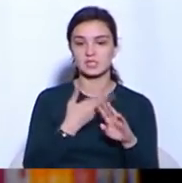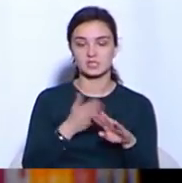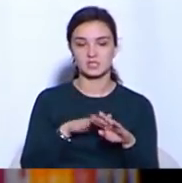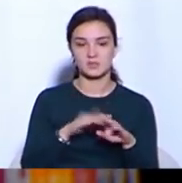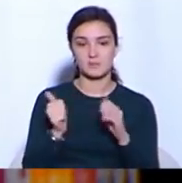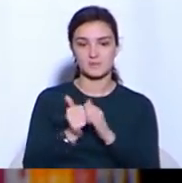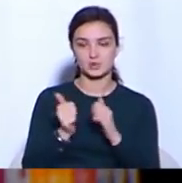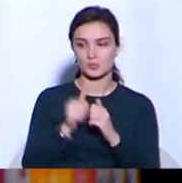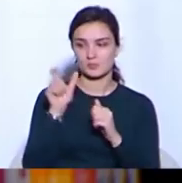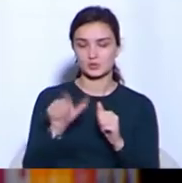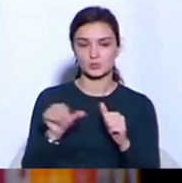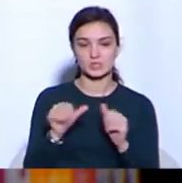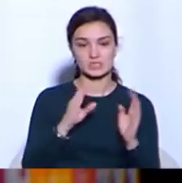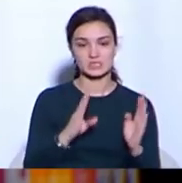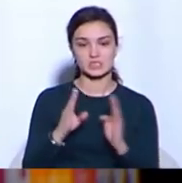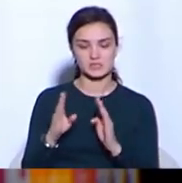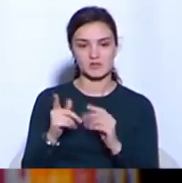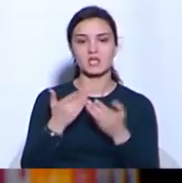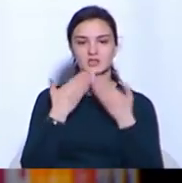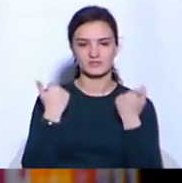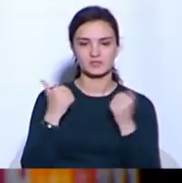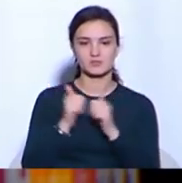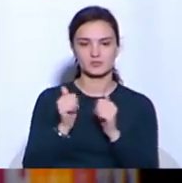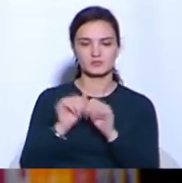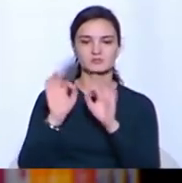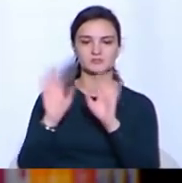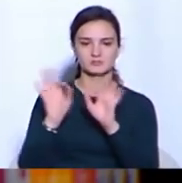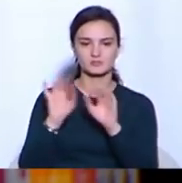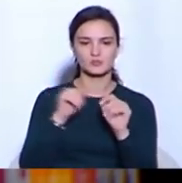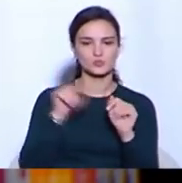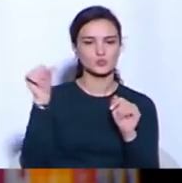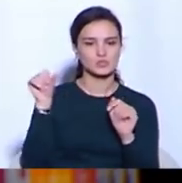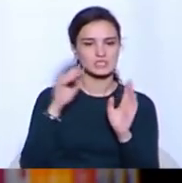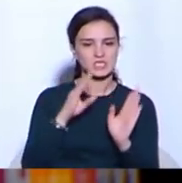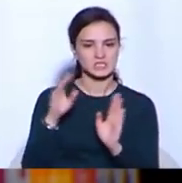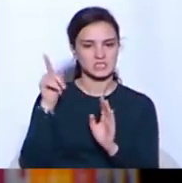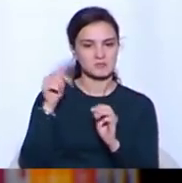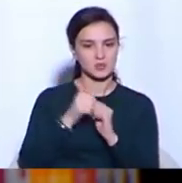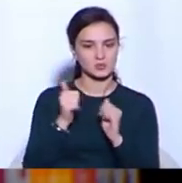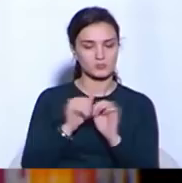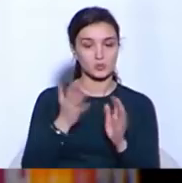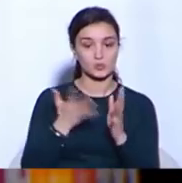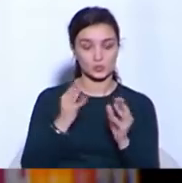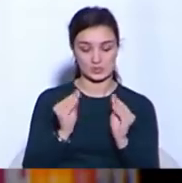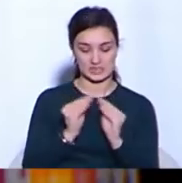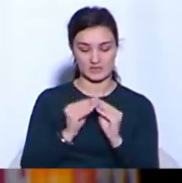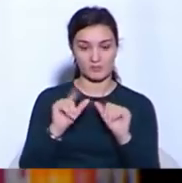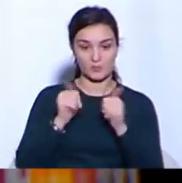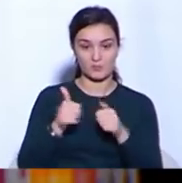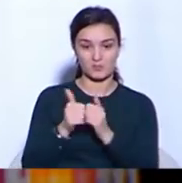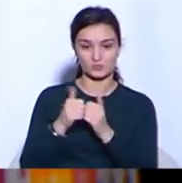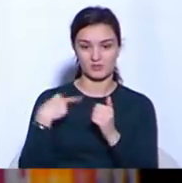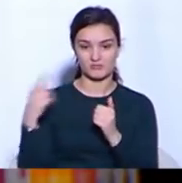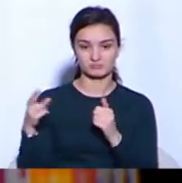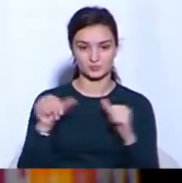როდესაც მეზობელი იქცევა ცუდად, ადვილი აუხსნათ ბავშვს, რომ ის ცუდი საქციელია. მაგრამ თუ იგივე ტიპის ქცევას